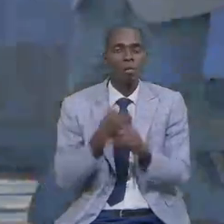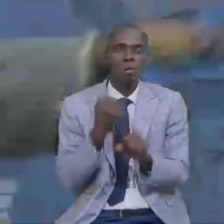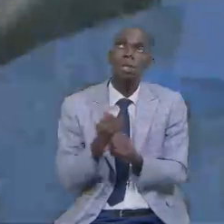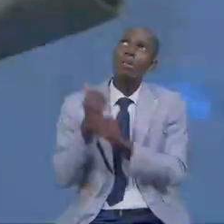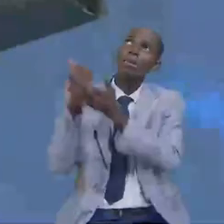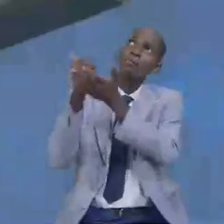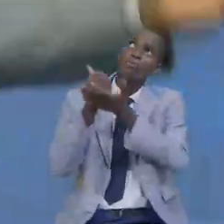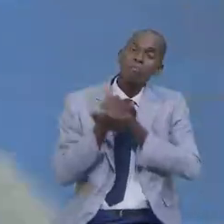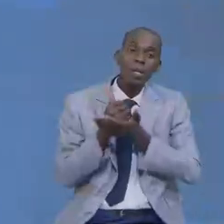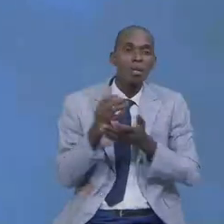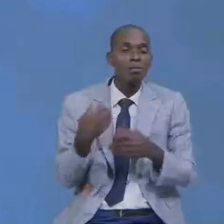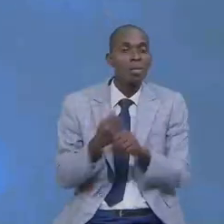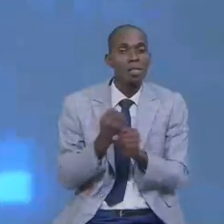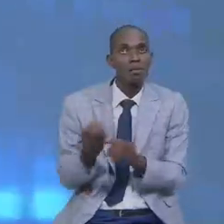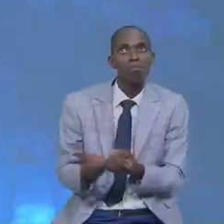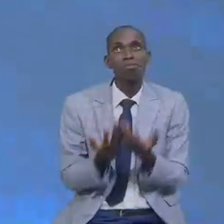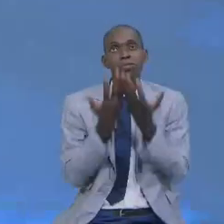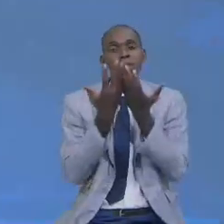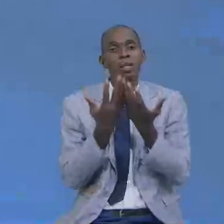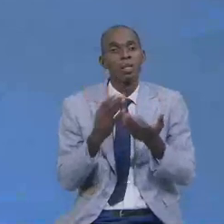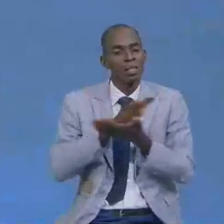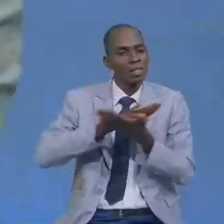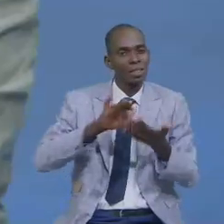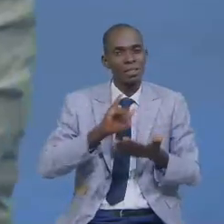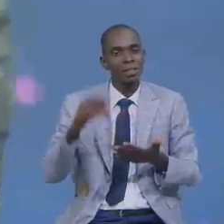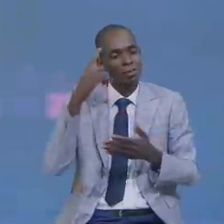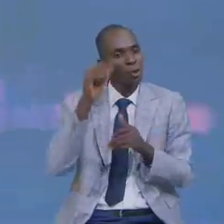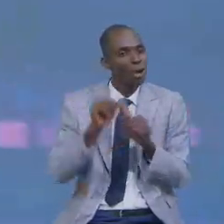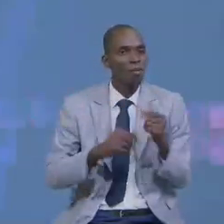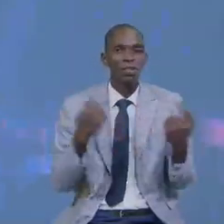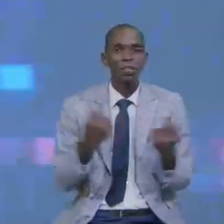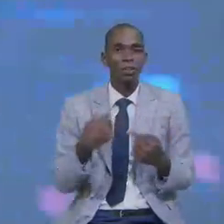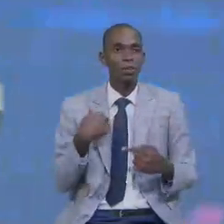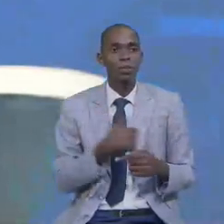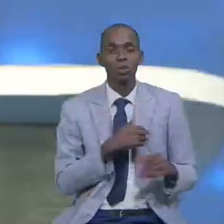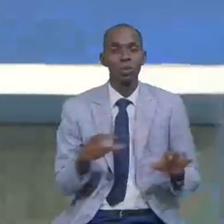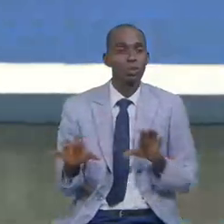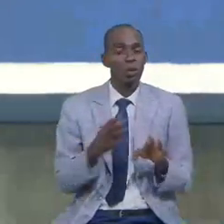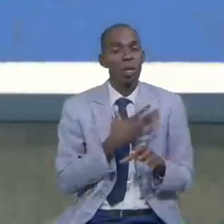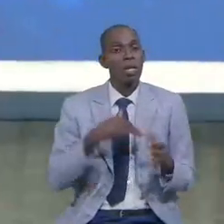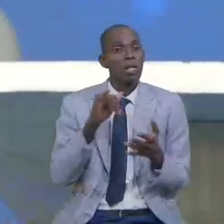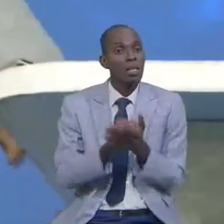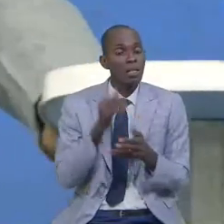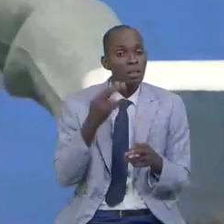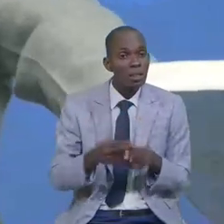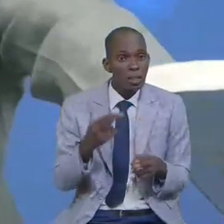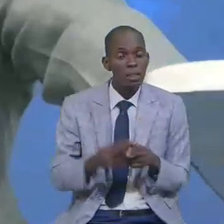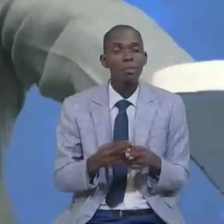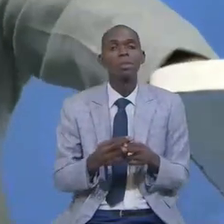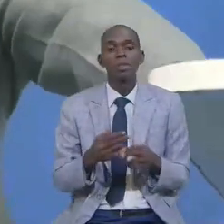purification pour tout péché que nous avons jamais commis. Et ce nom a